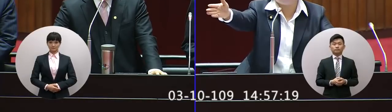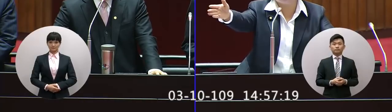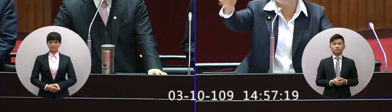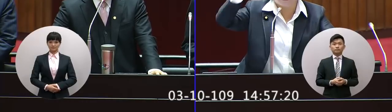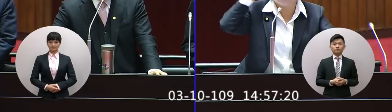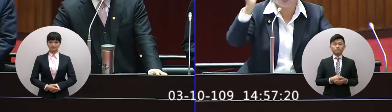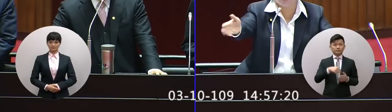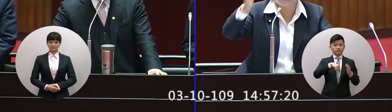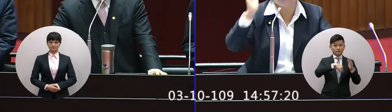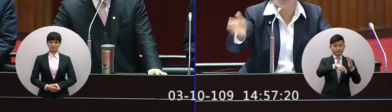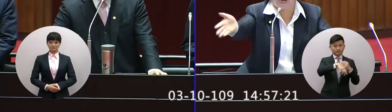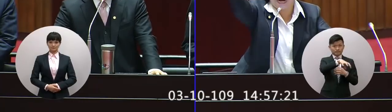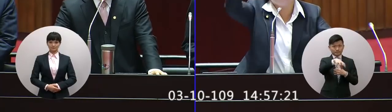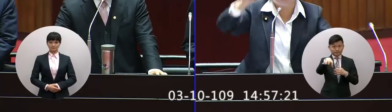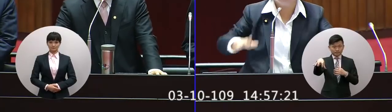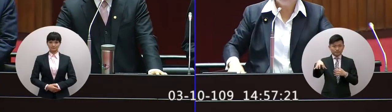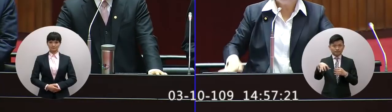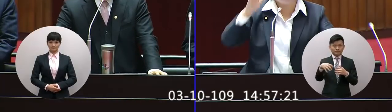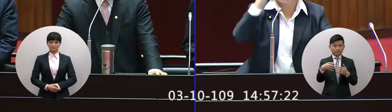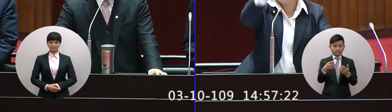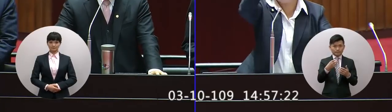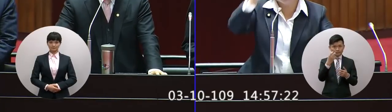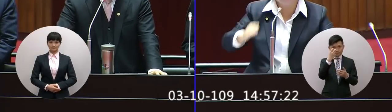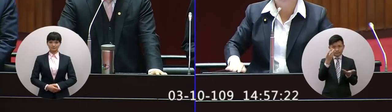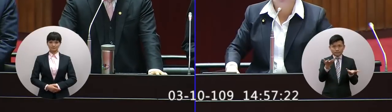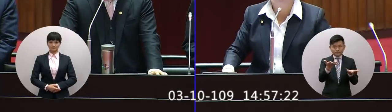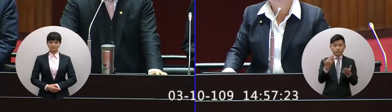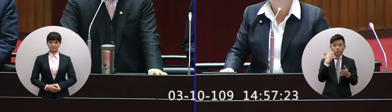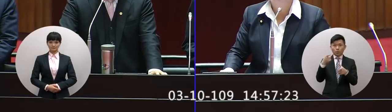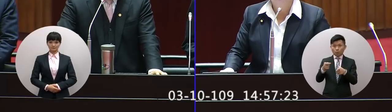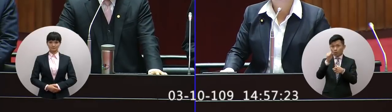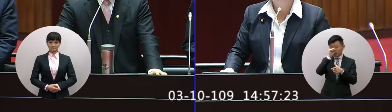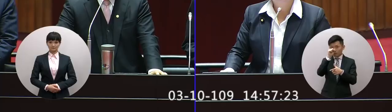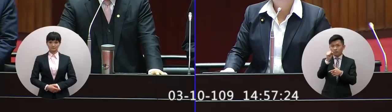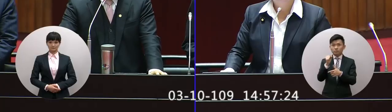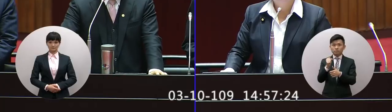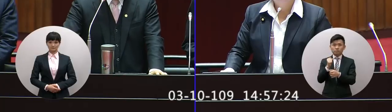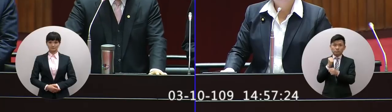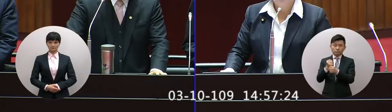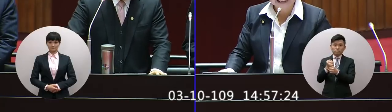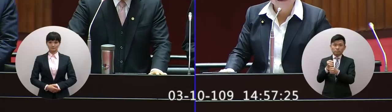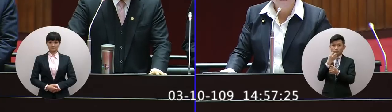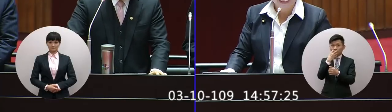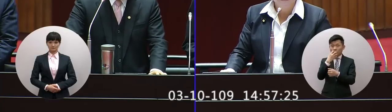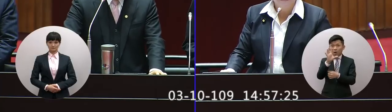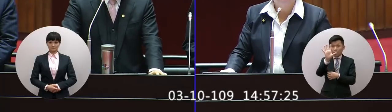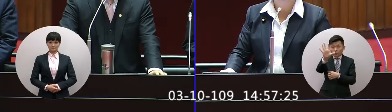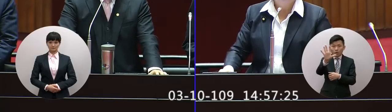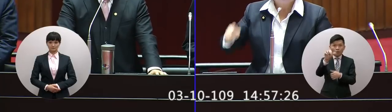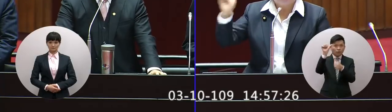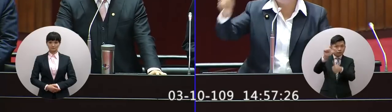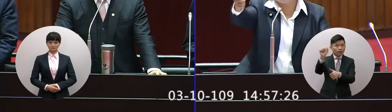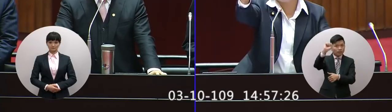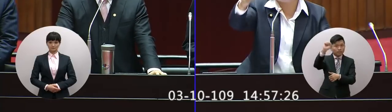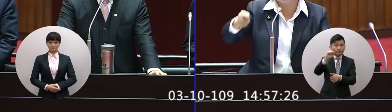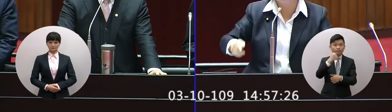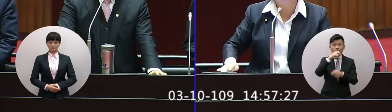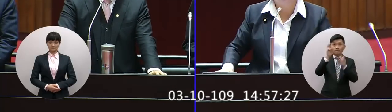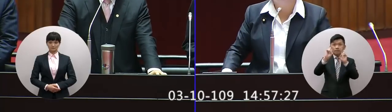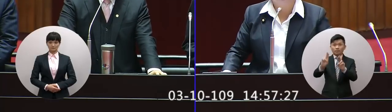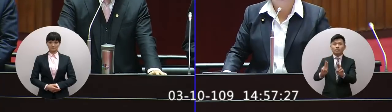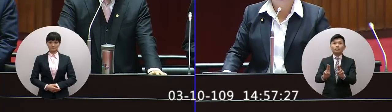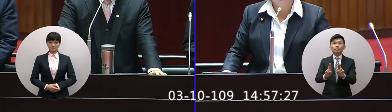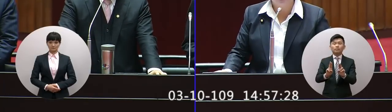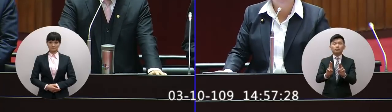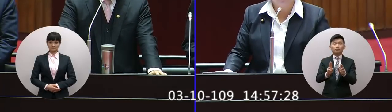愿审议当中对公益有危害的，你不能做任何处分。你怎么可以在台电给台